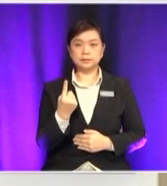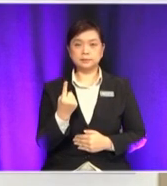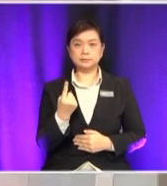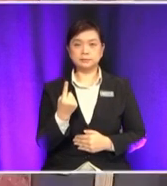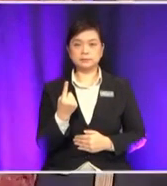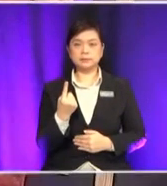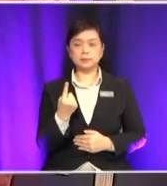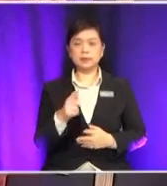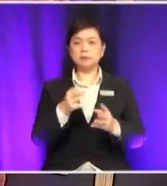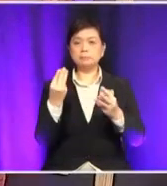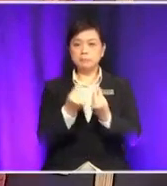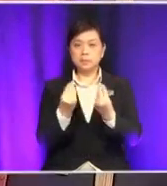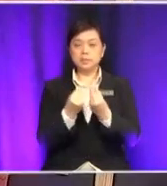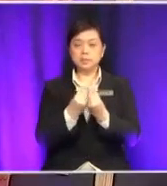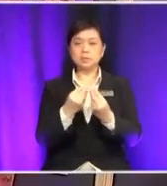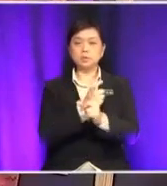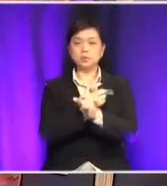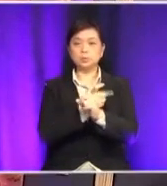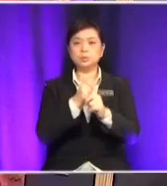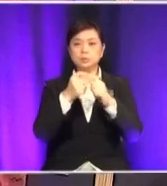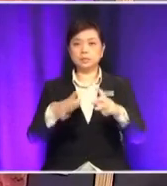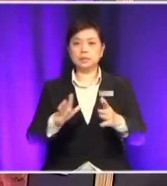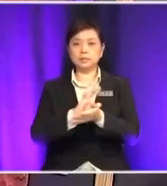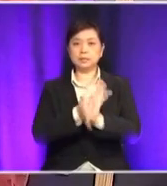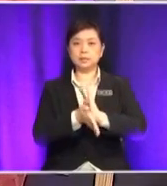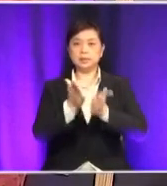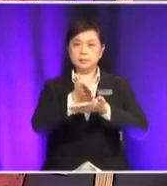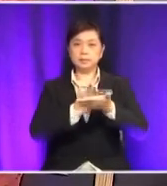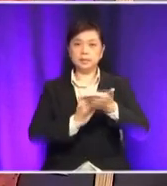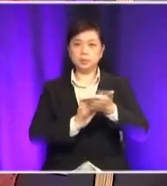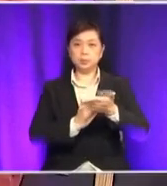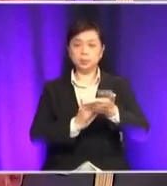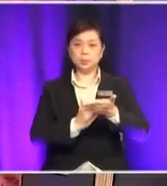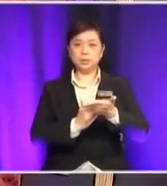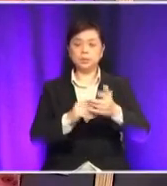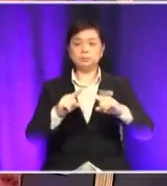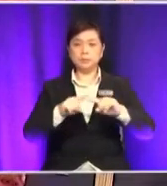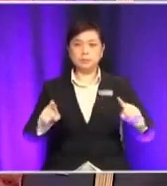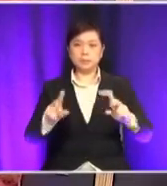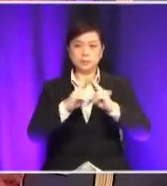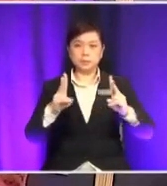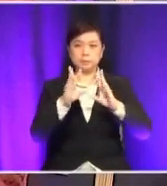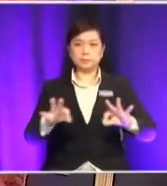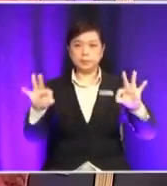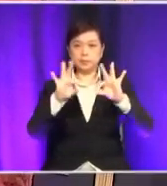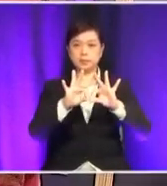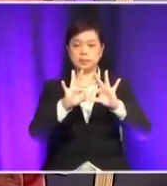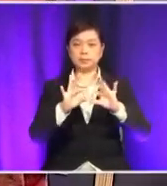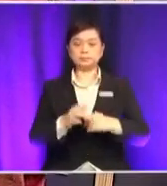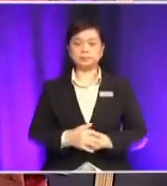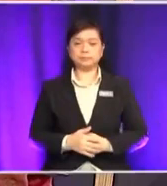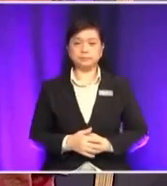sudah menjadi separuh itu dia perbedaan yang sangat-sangat penting antara mitosis dan meiosis